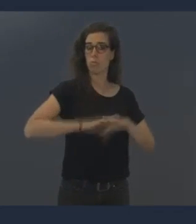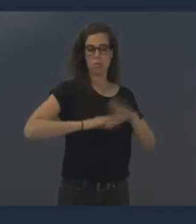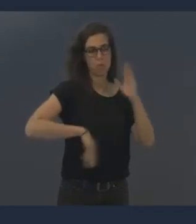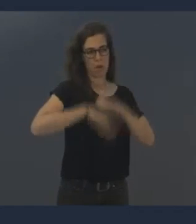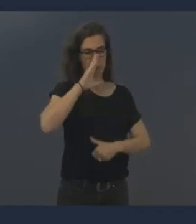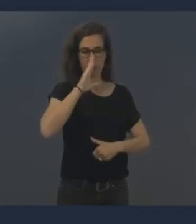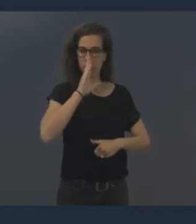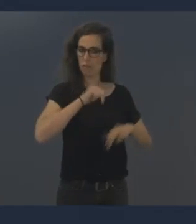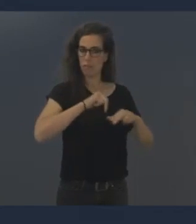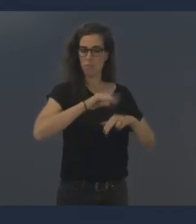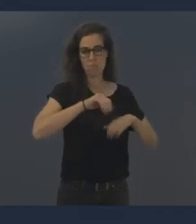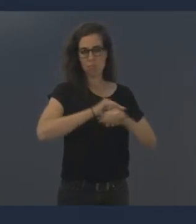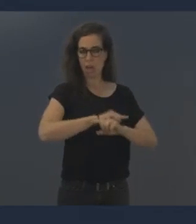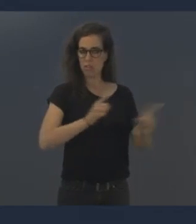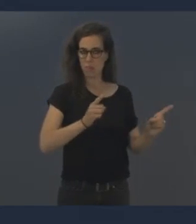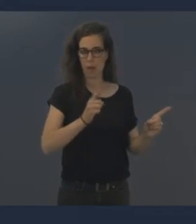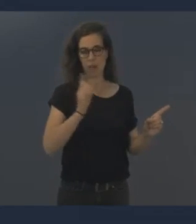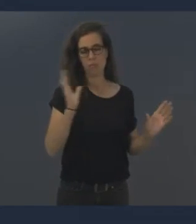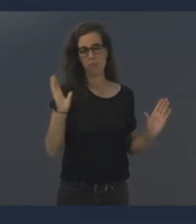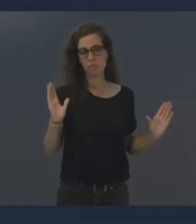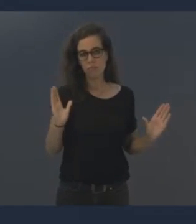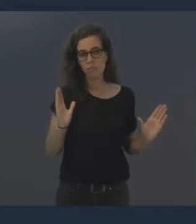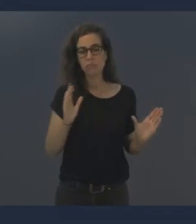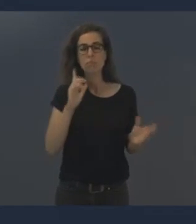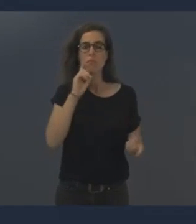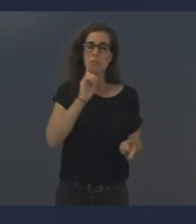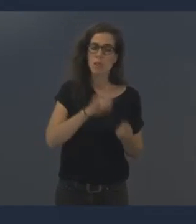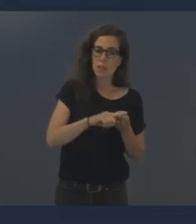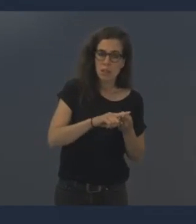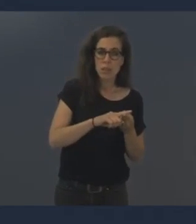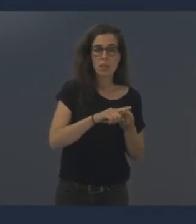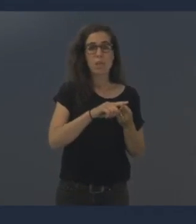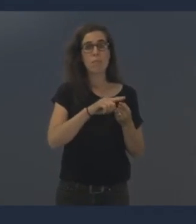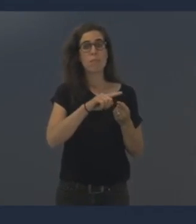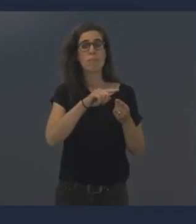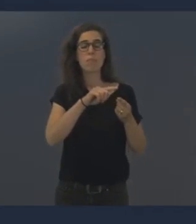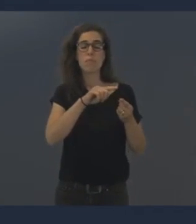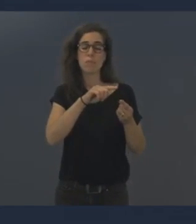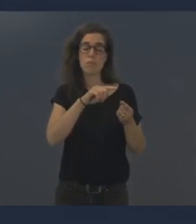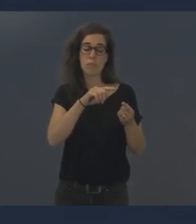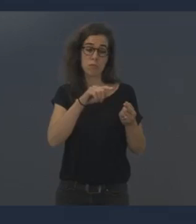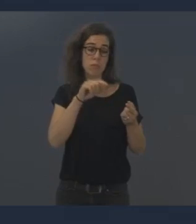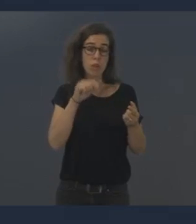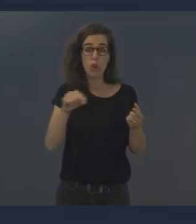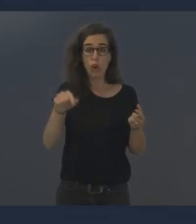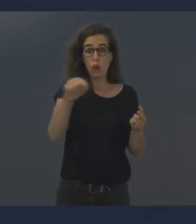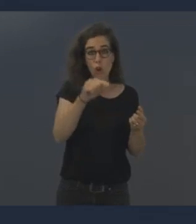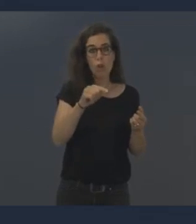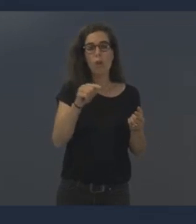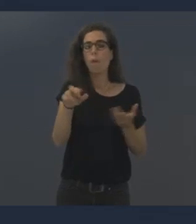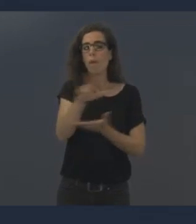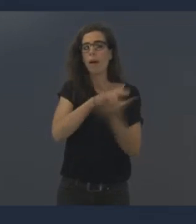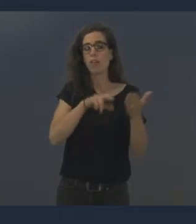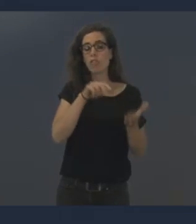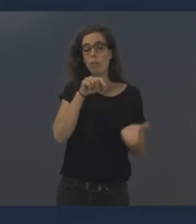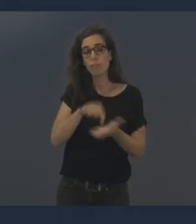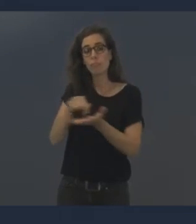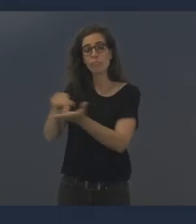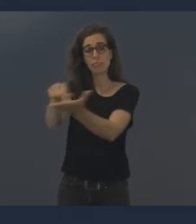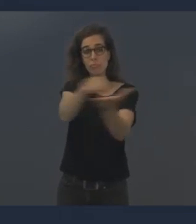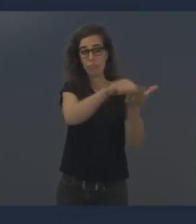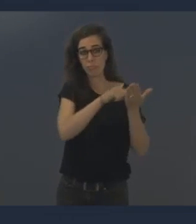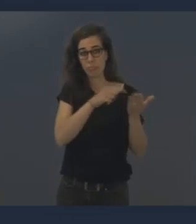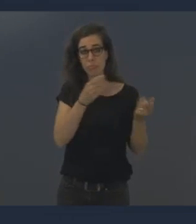Après les bonus ruralité, bourg-centre, Dombes, Haute-Allier, Haute-Loire, Ardèche, Cantal, le super